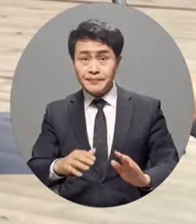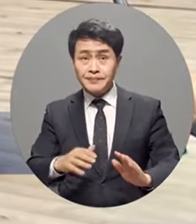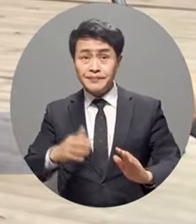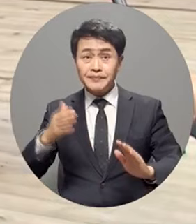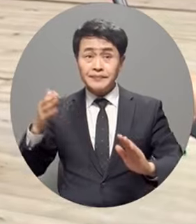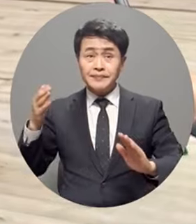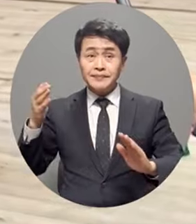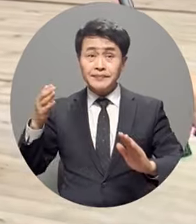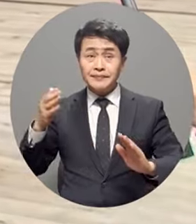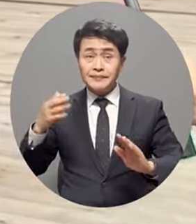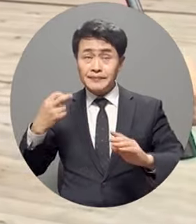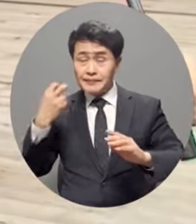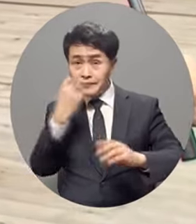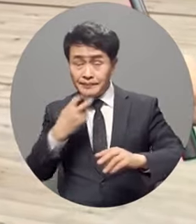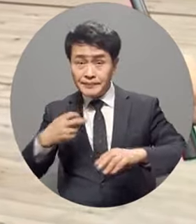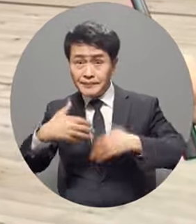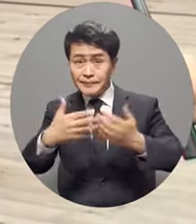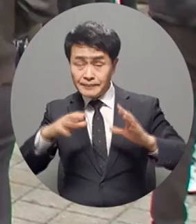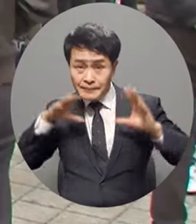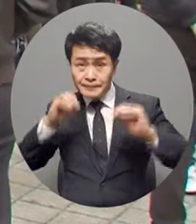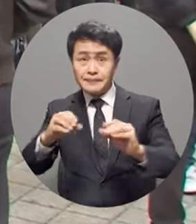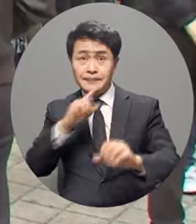정의정책! 정의정책!